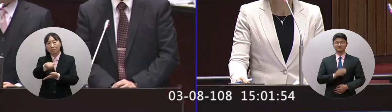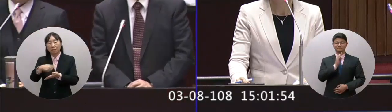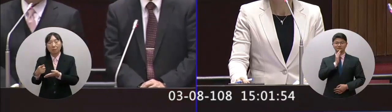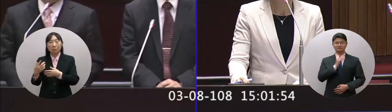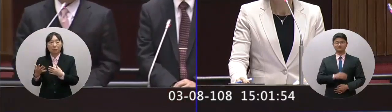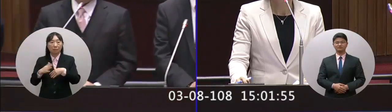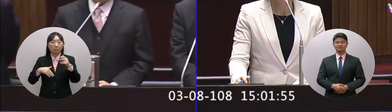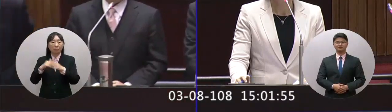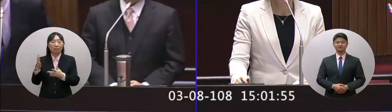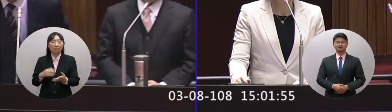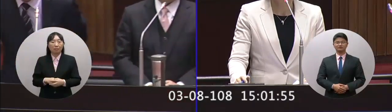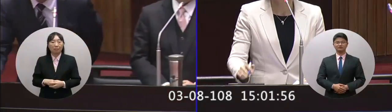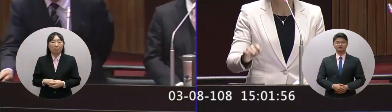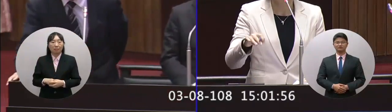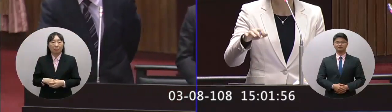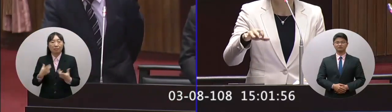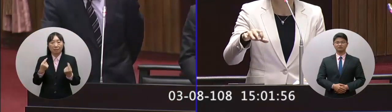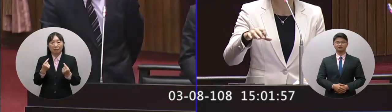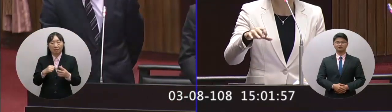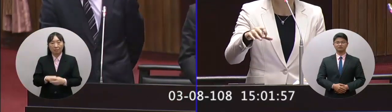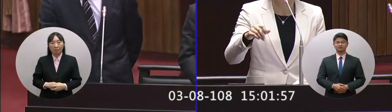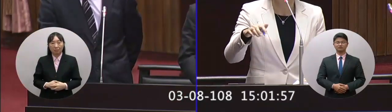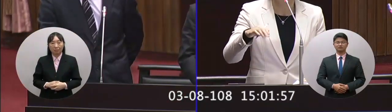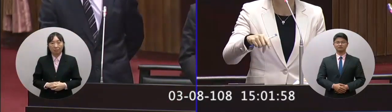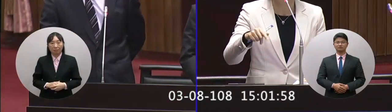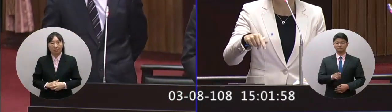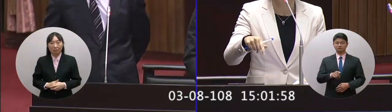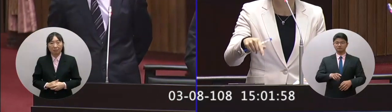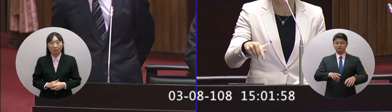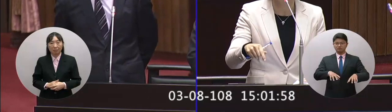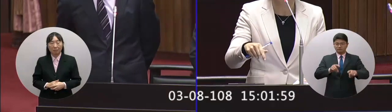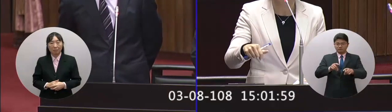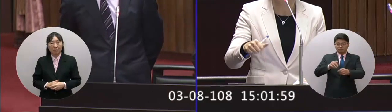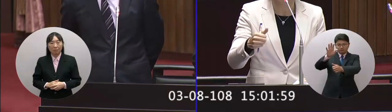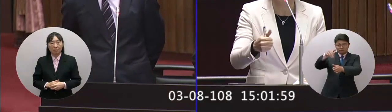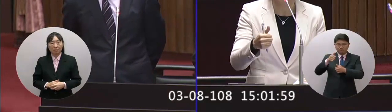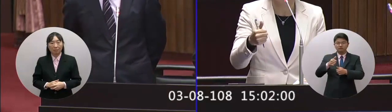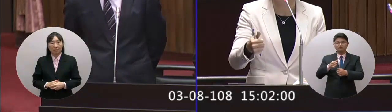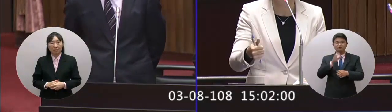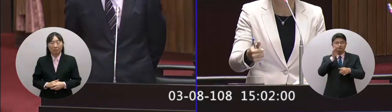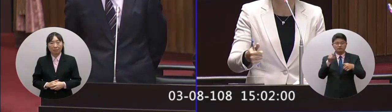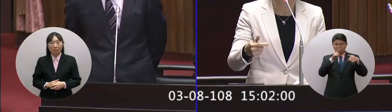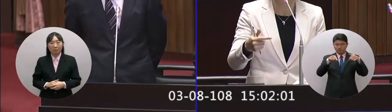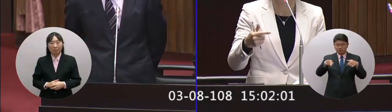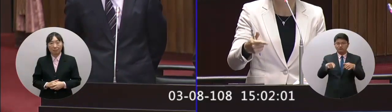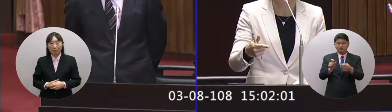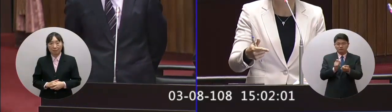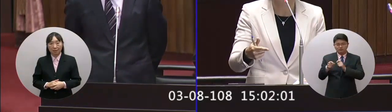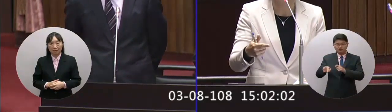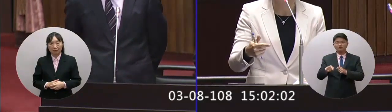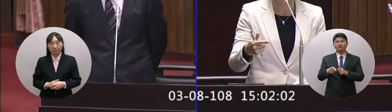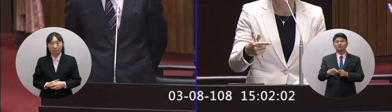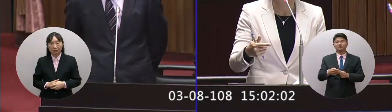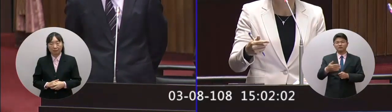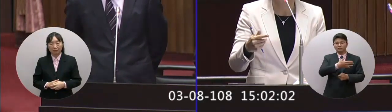拢聘按该地原来， 还是优先哈，优先聘雇自己在地的哈渔民的子弟也好，或者是在